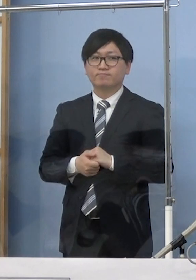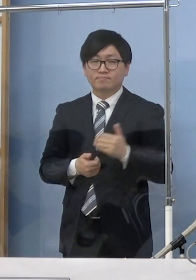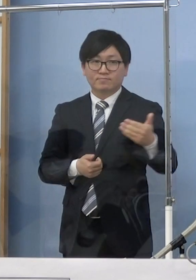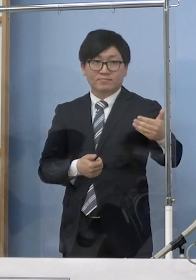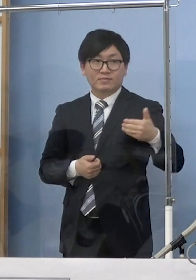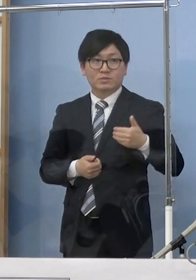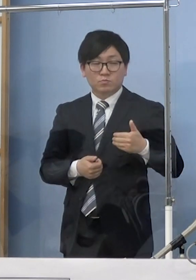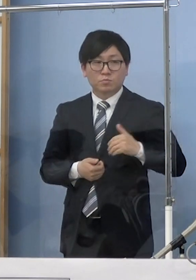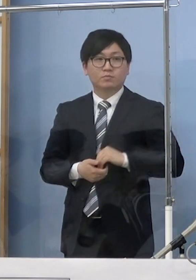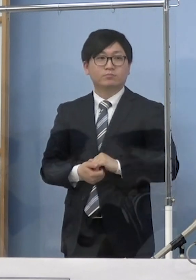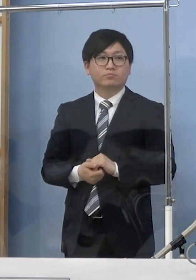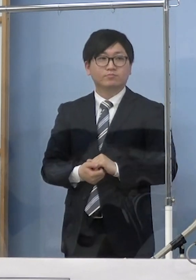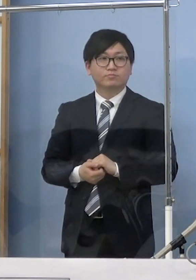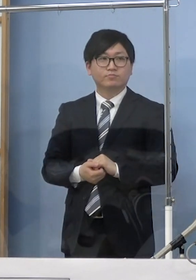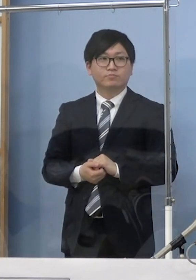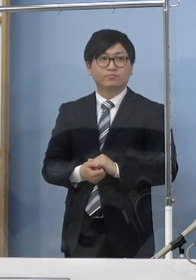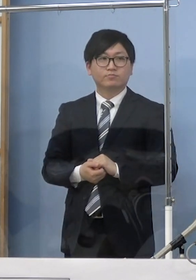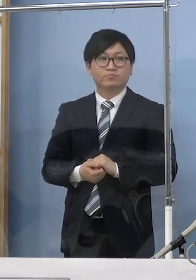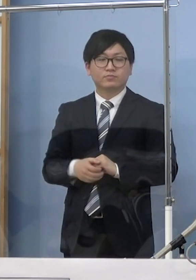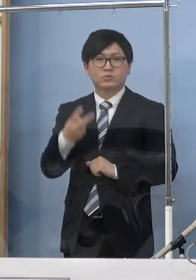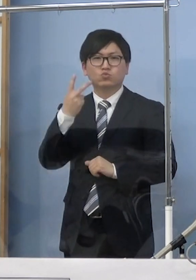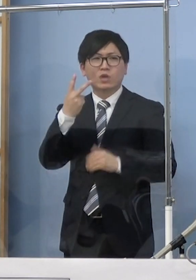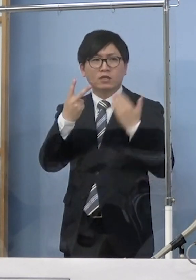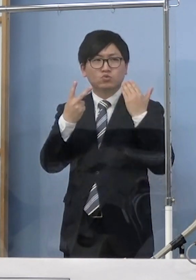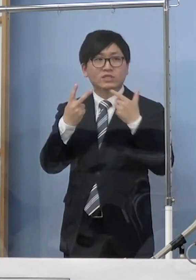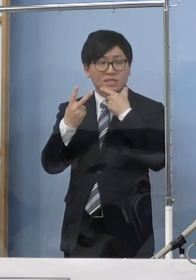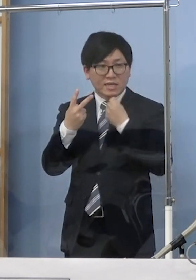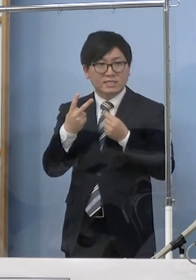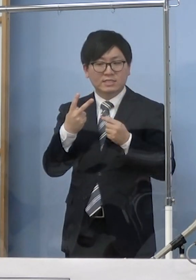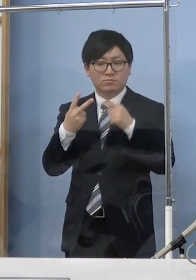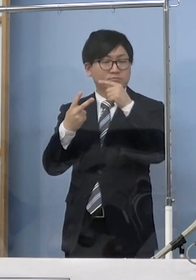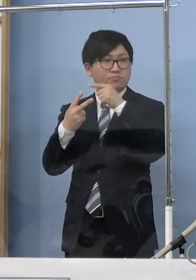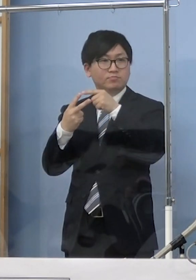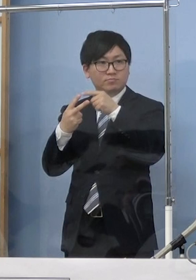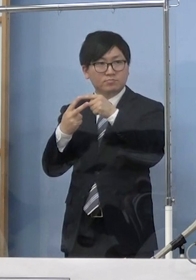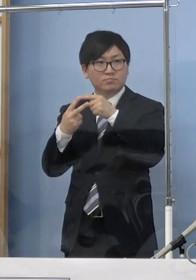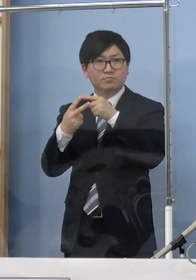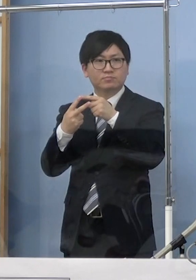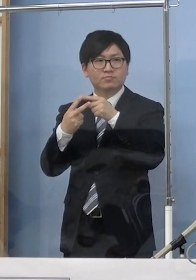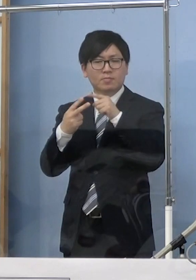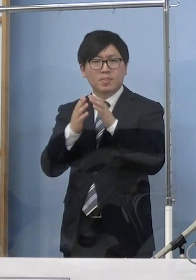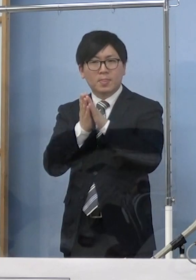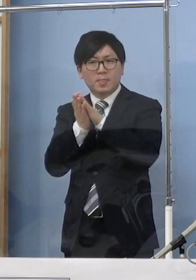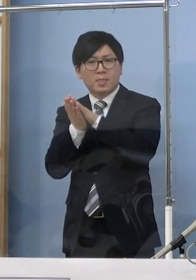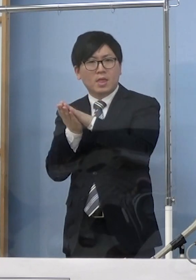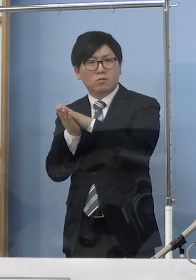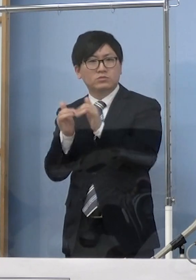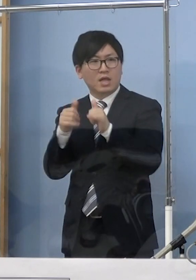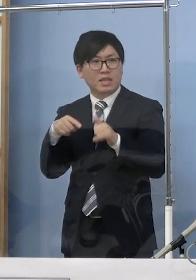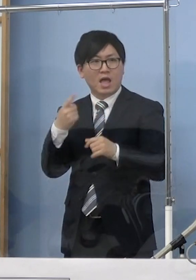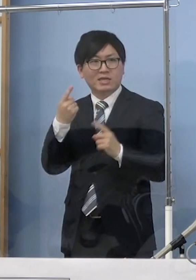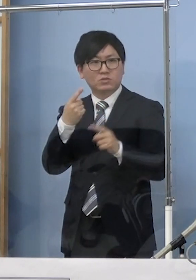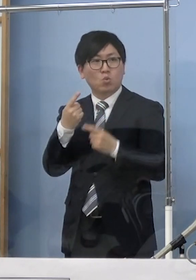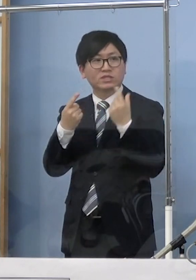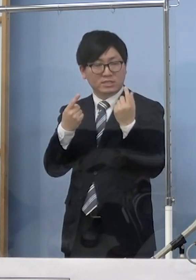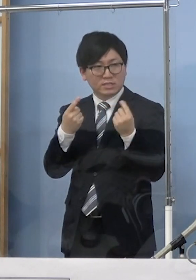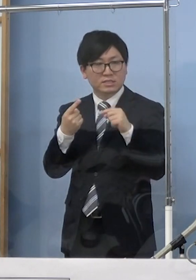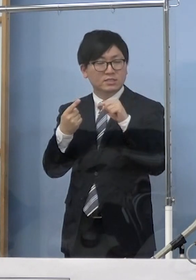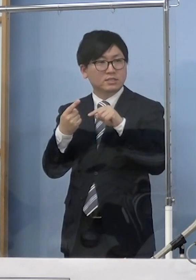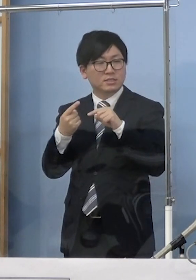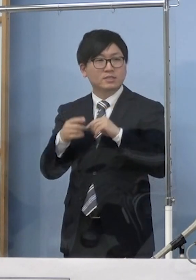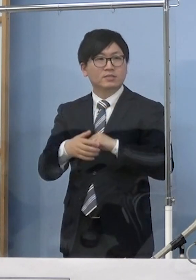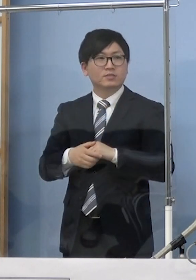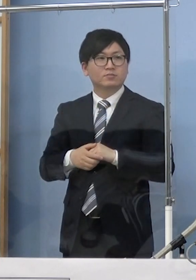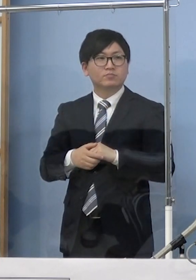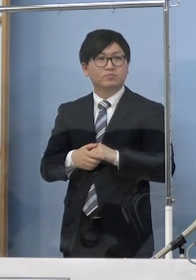ありがとうございます。どうぞ。2点確認させてください、はい、1点目はお亡くなりになった方が1名ということは、これ